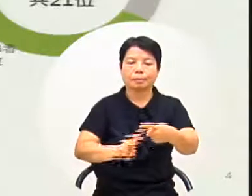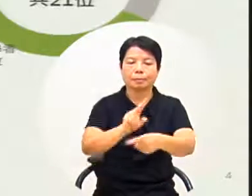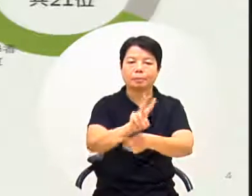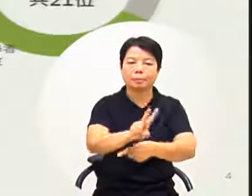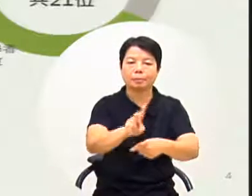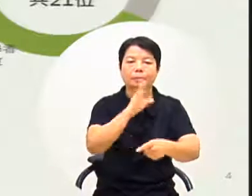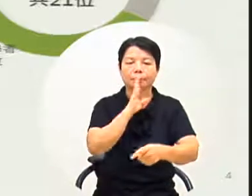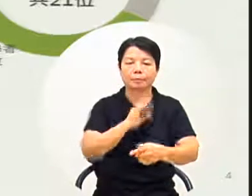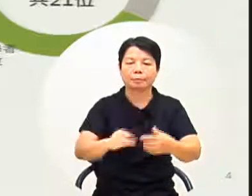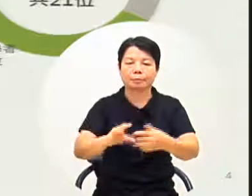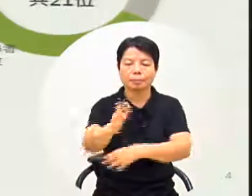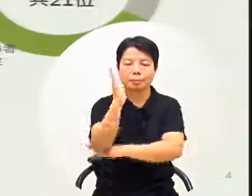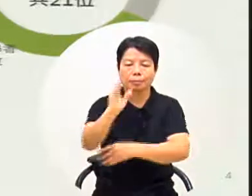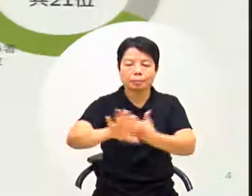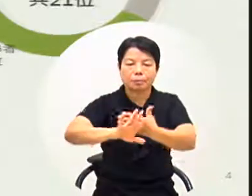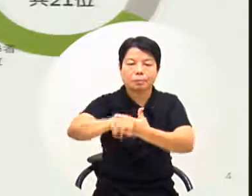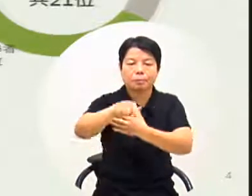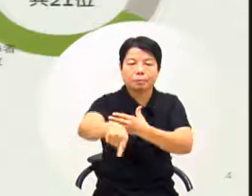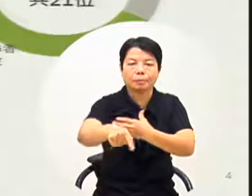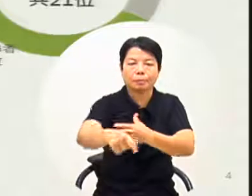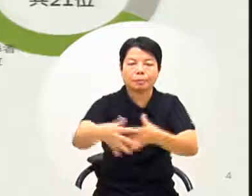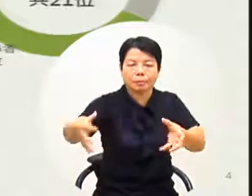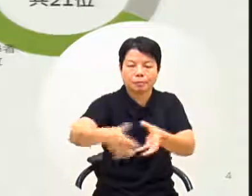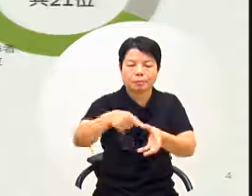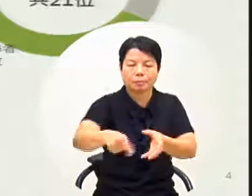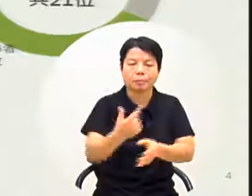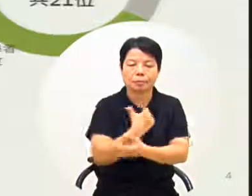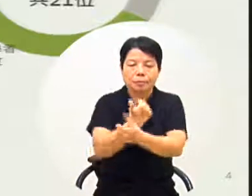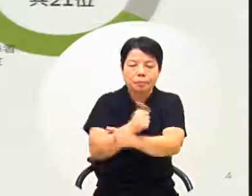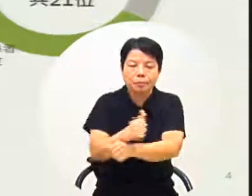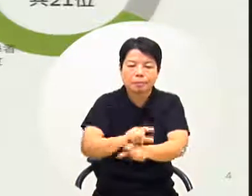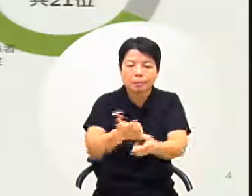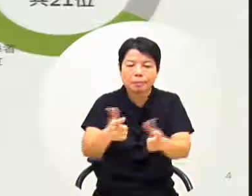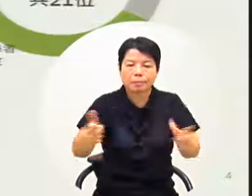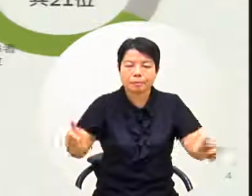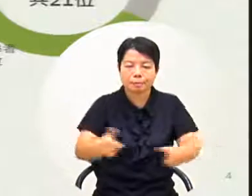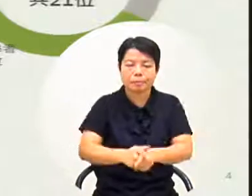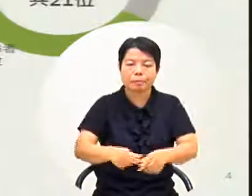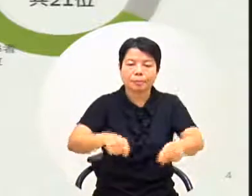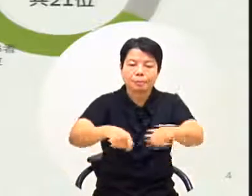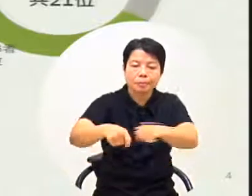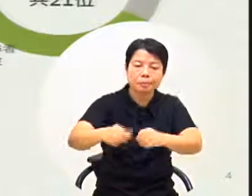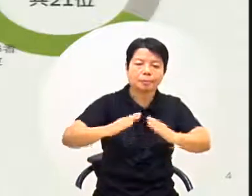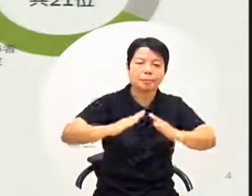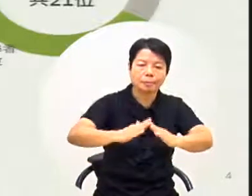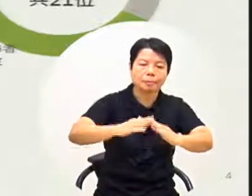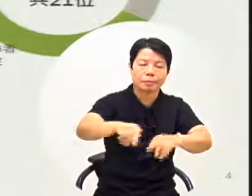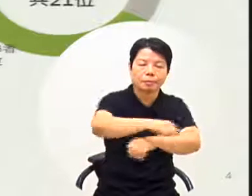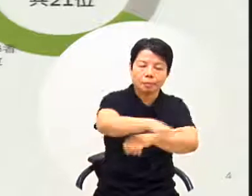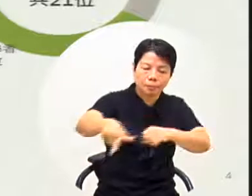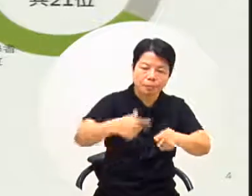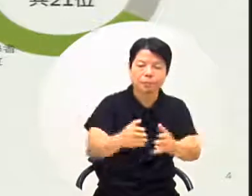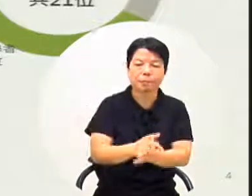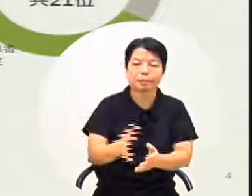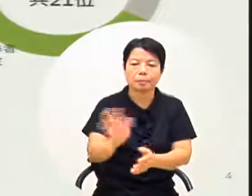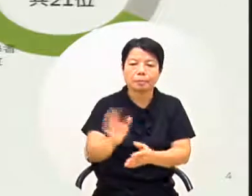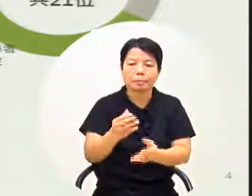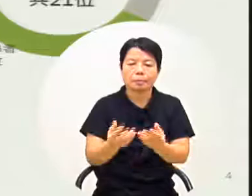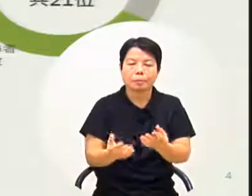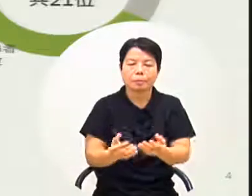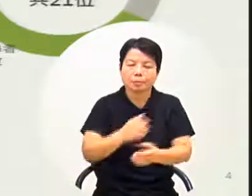共14位。委员的组成考量多元化及专业化，包括都市计划、建筑、交通、景观、不动产开发及热心公益人士